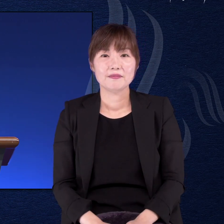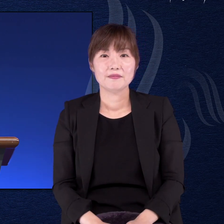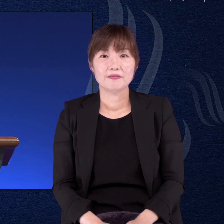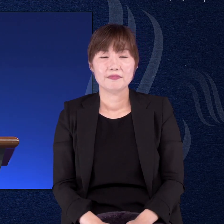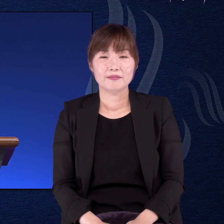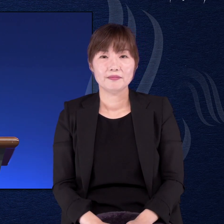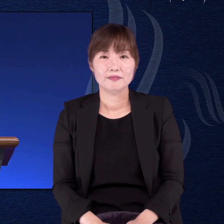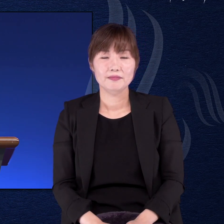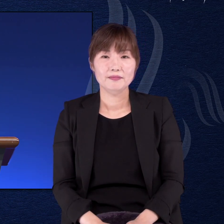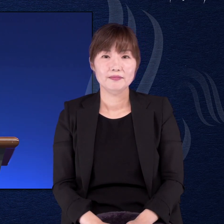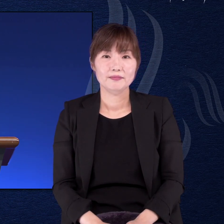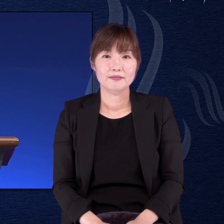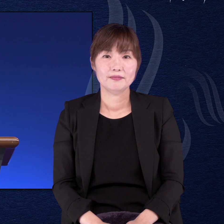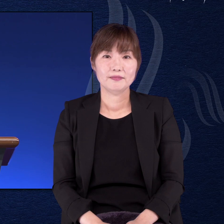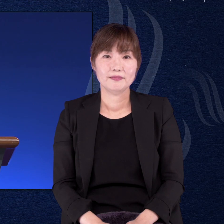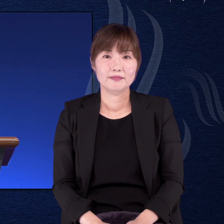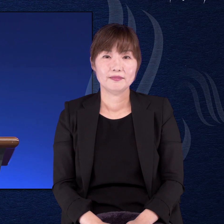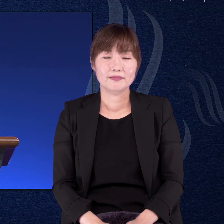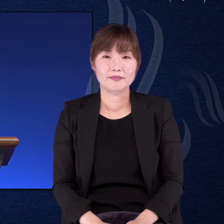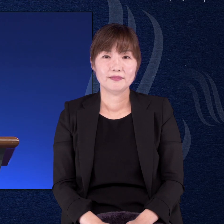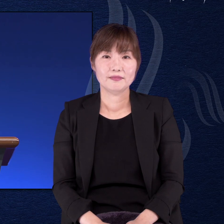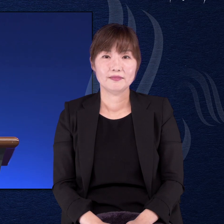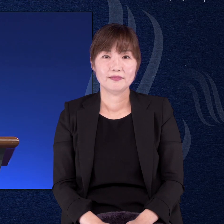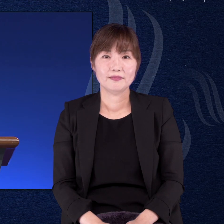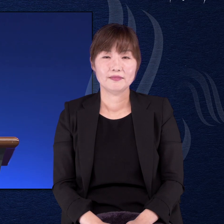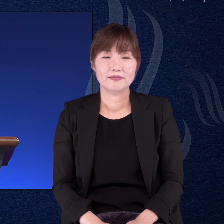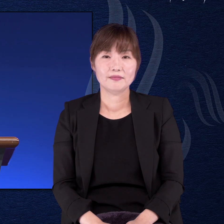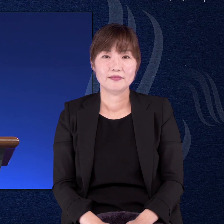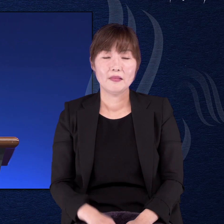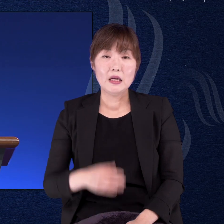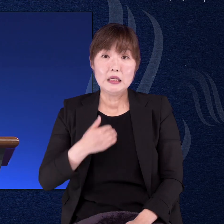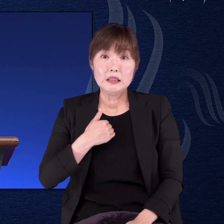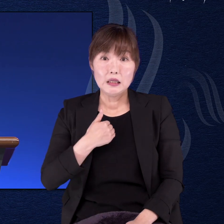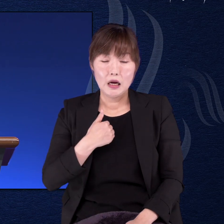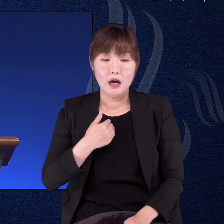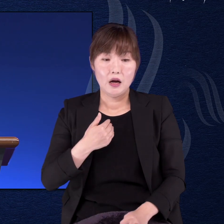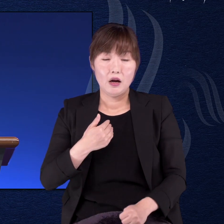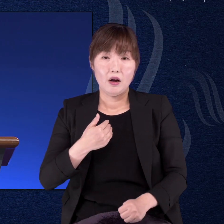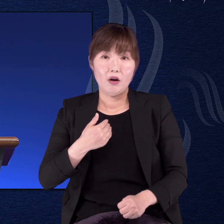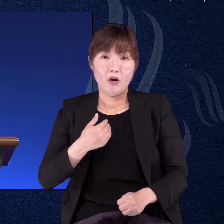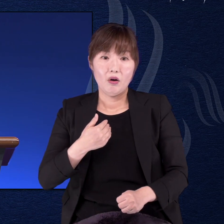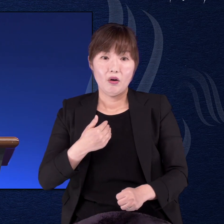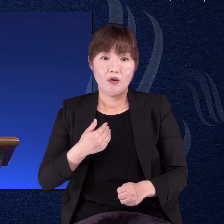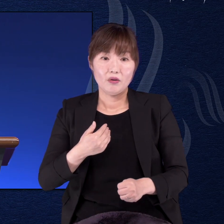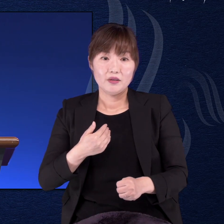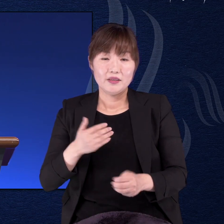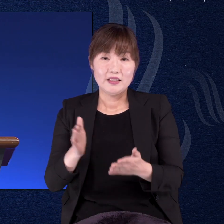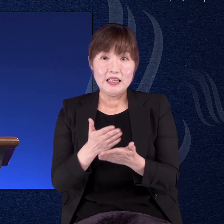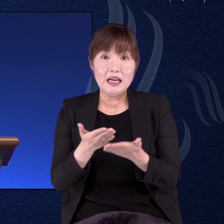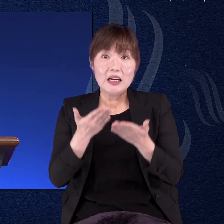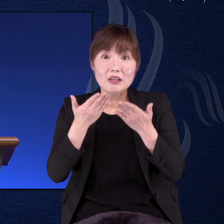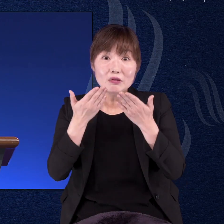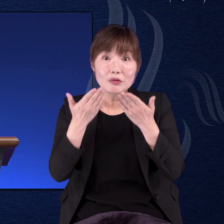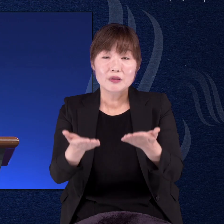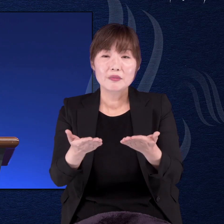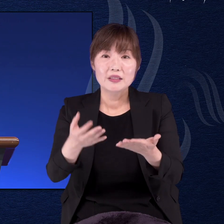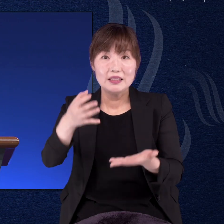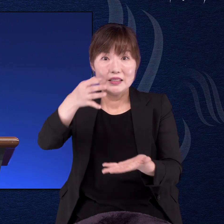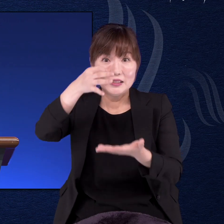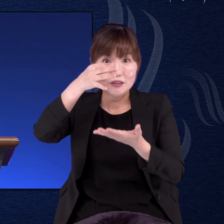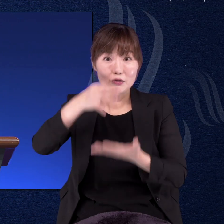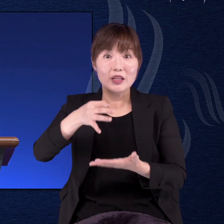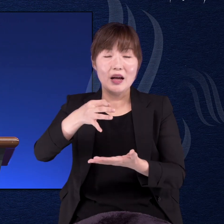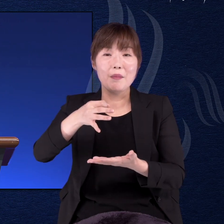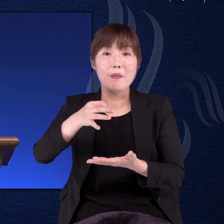저는 제가 주고 싶은 유산은 믿음의 유산이에요.